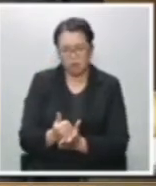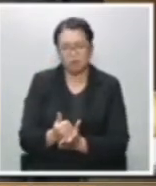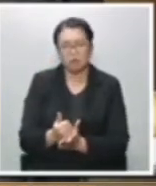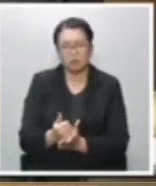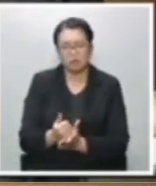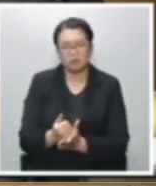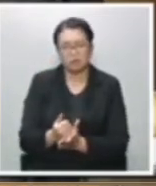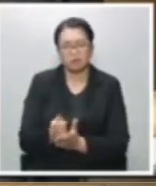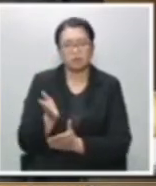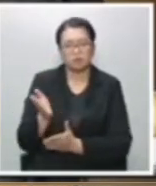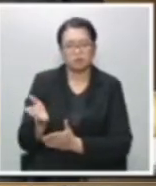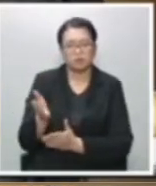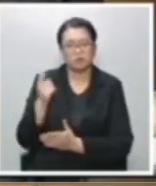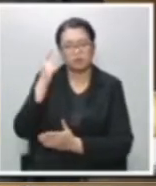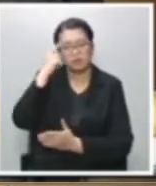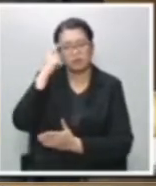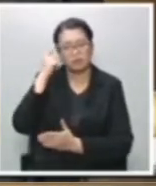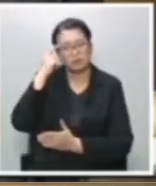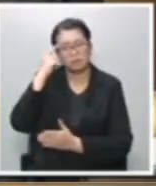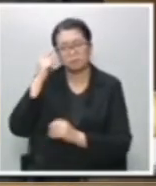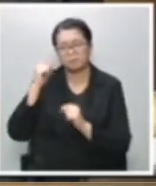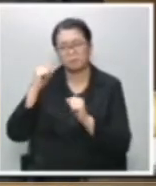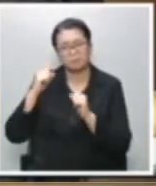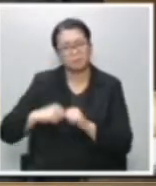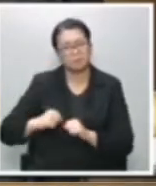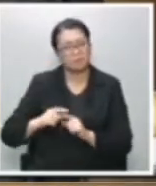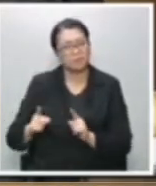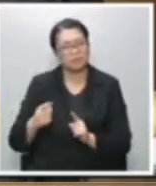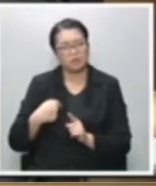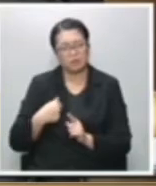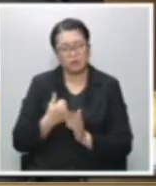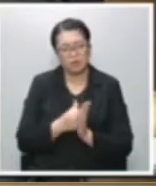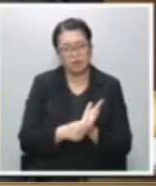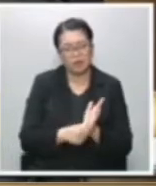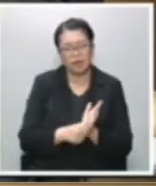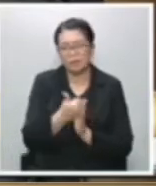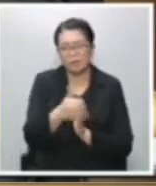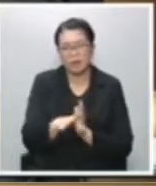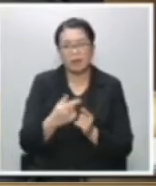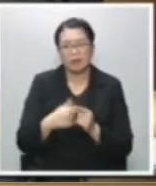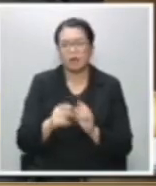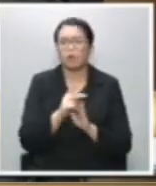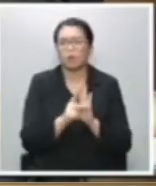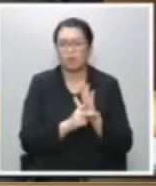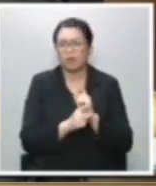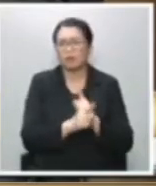งจะไม่ค่อยจะเห็นด้วยเพราะมันแก้ปัญหาของพี่น้องประชาชนไม่ได้แต่กฎหมายเป็นเช่นนั้น